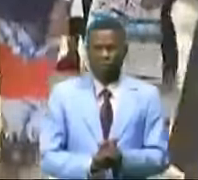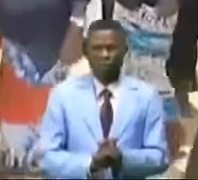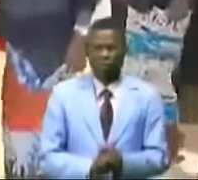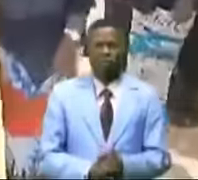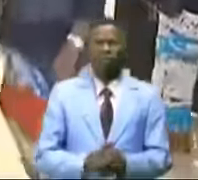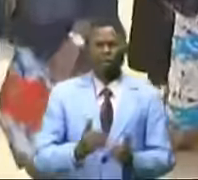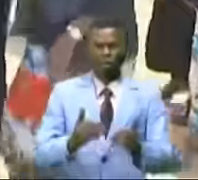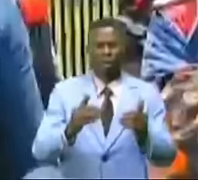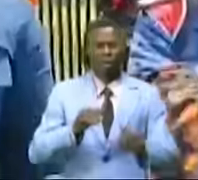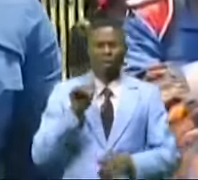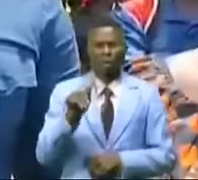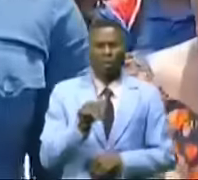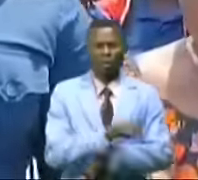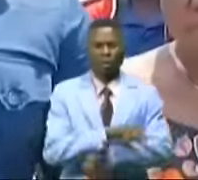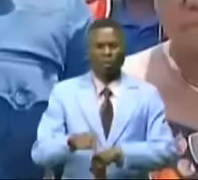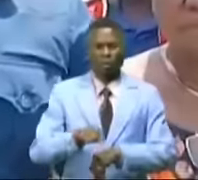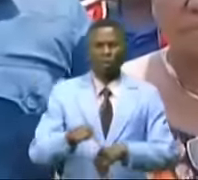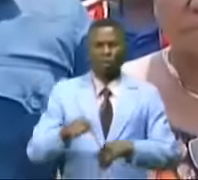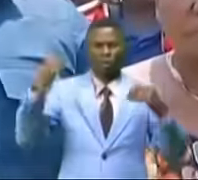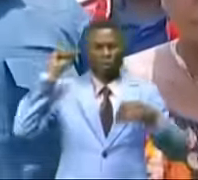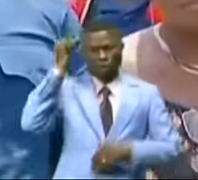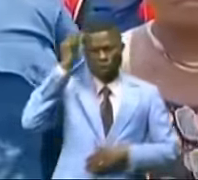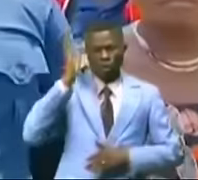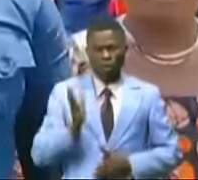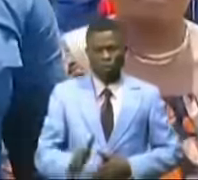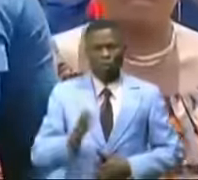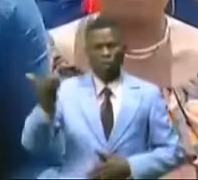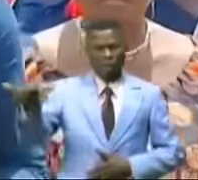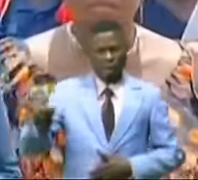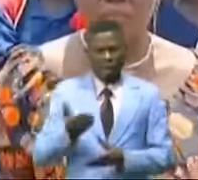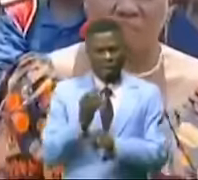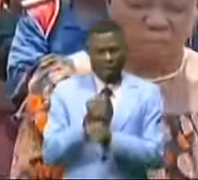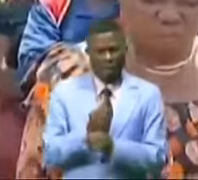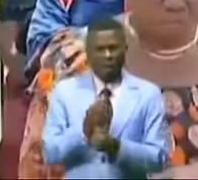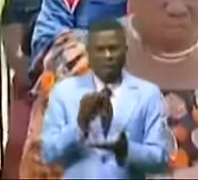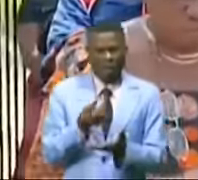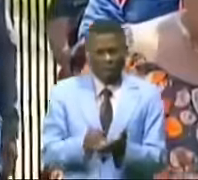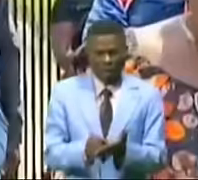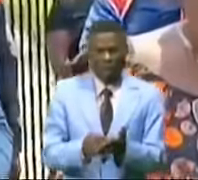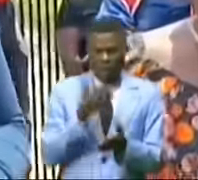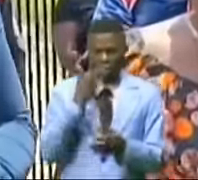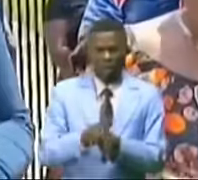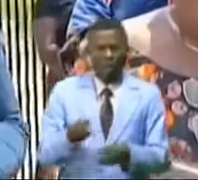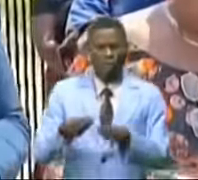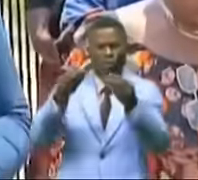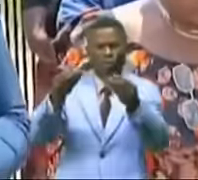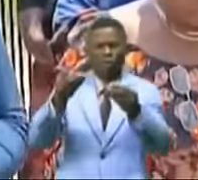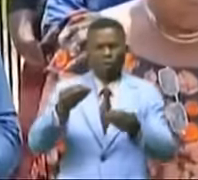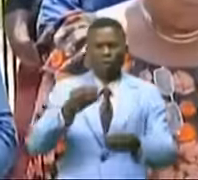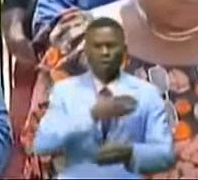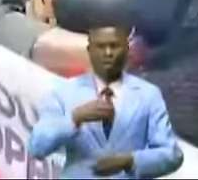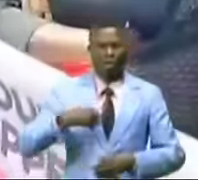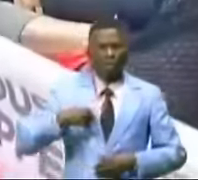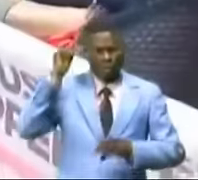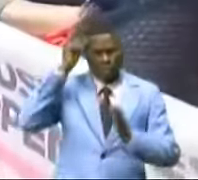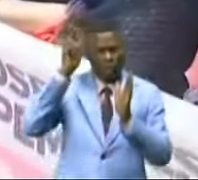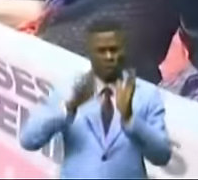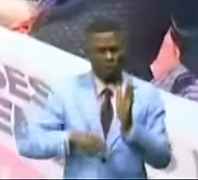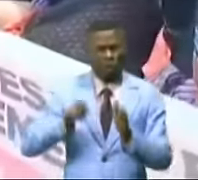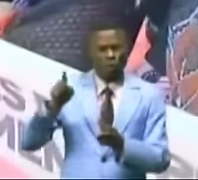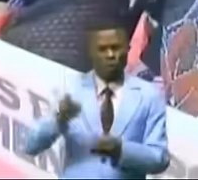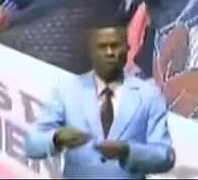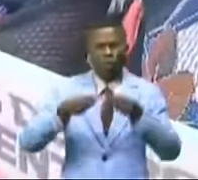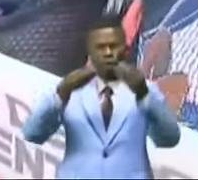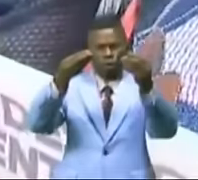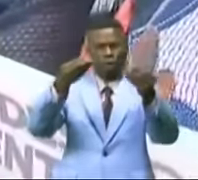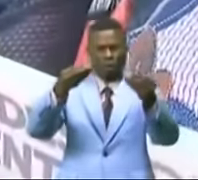Soussam, directeur du cabinet de l'autorité provinciale qui a réceptionné ces mémos, promet de le remettre à la gouverneure des provinces qui, à son tour,